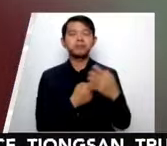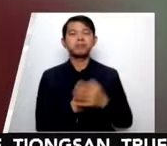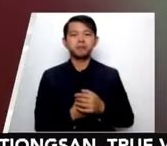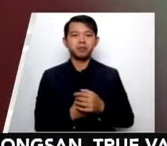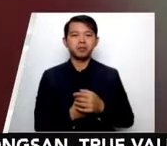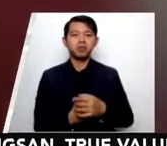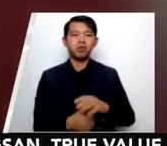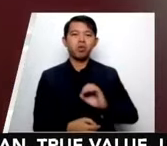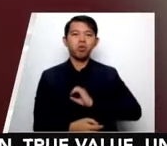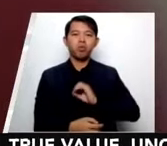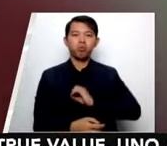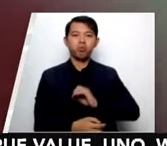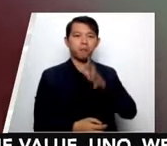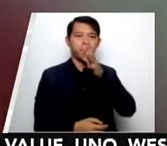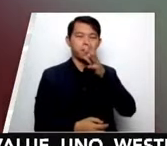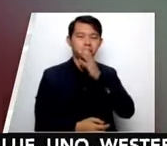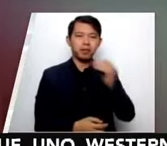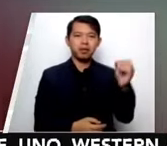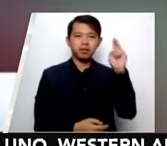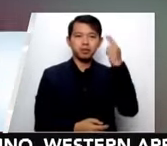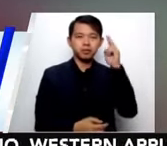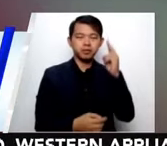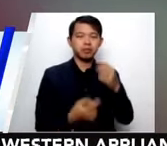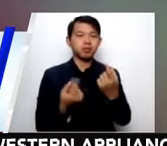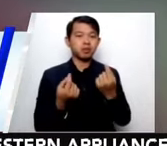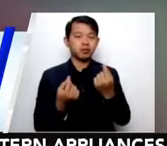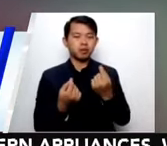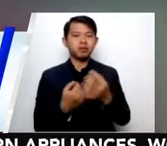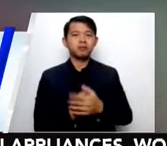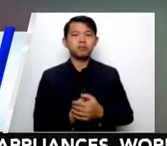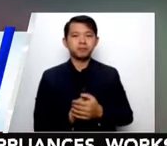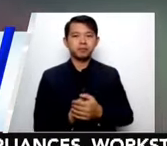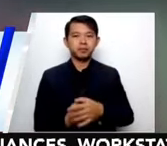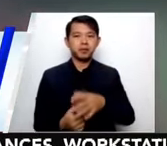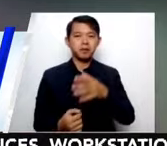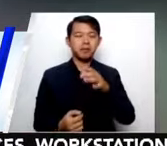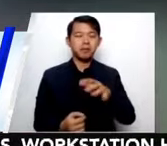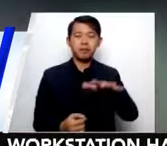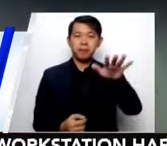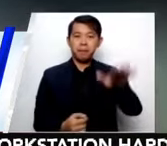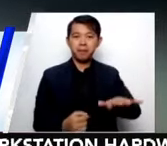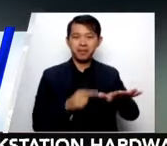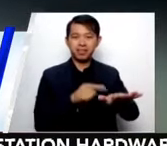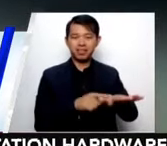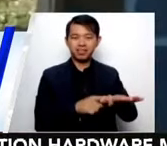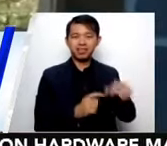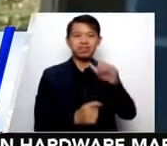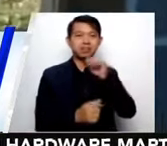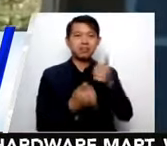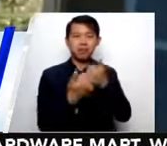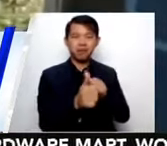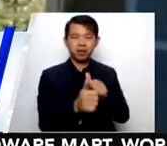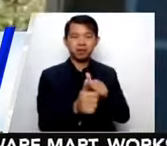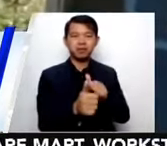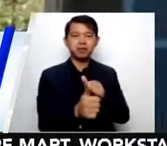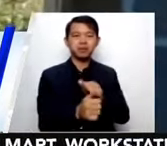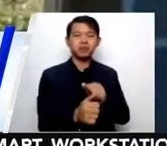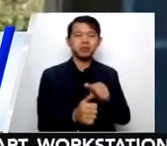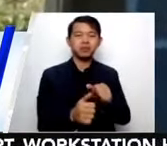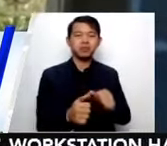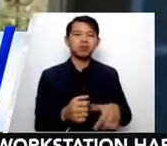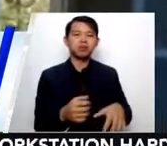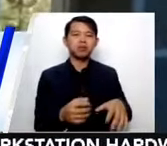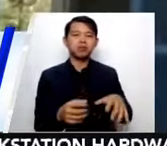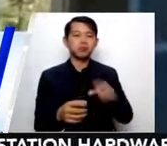sinakt ng nanay ang bata na hindi raw sumunod sa utos na Punuin ng tubig sa kanila ng drum dalawang